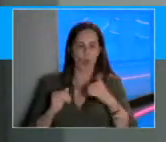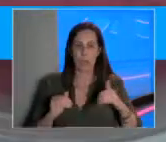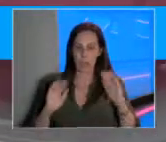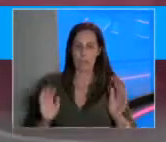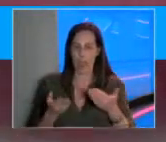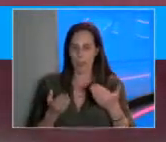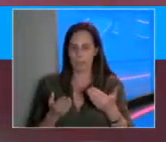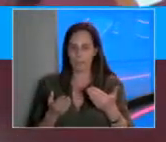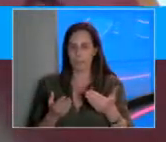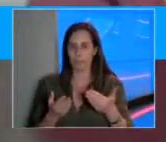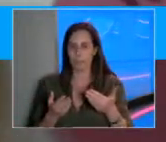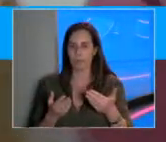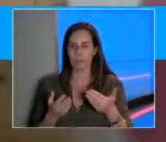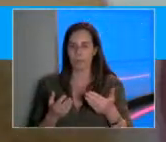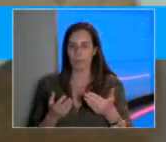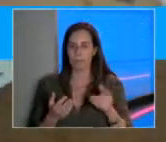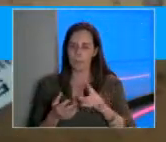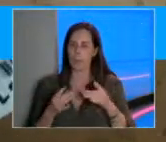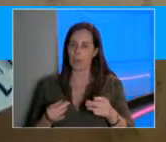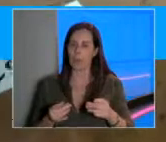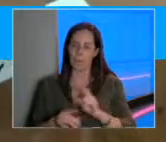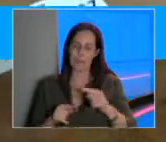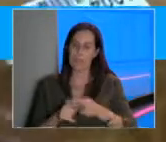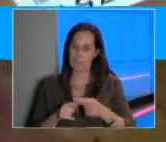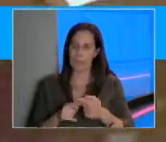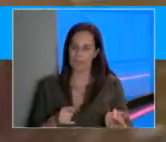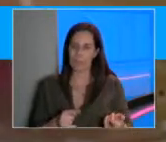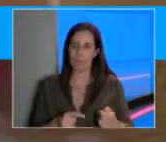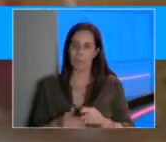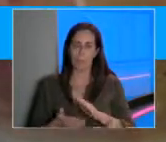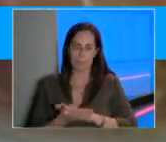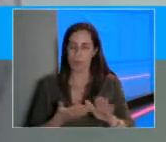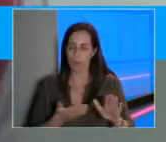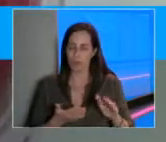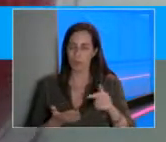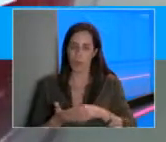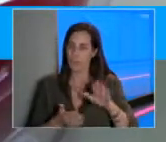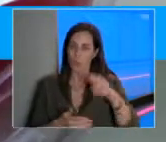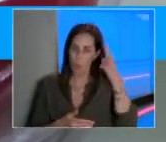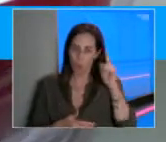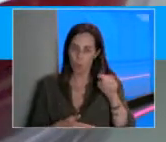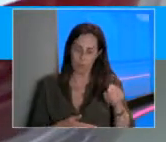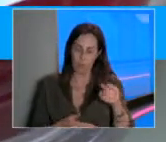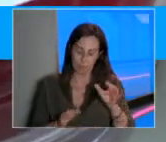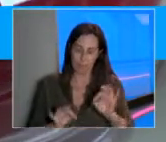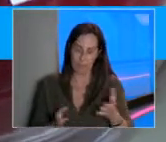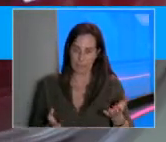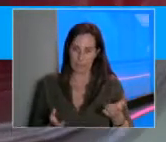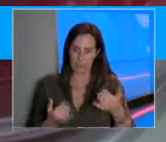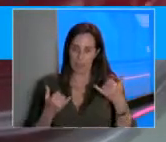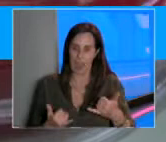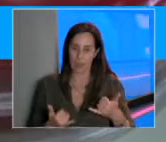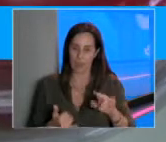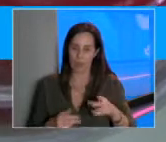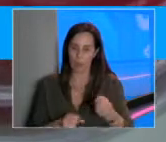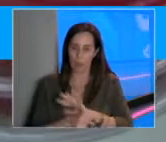במהירות את אותם הנדבקים הסימפטומטיים, שפשוט מפני שהם אפילו לא יודעים שהם בעצם כרגע